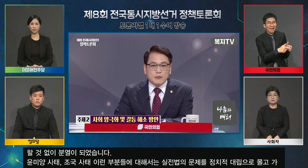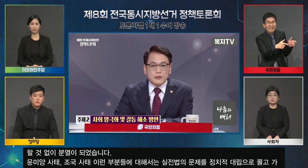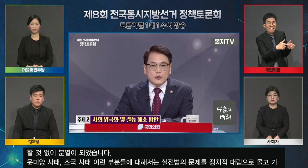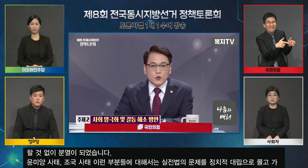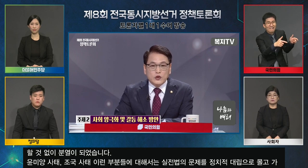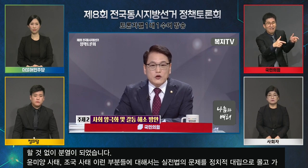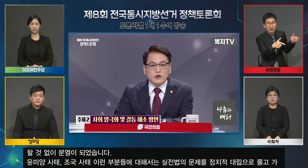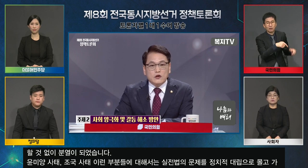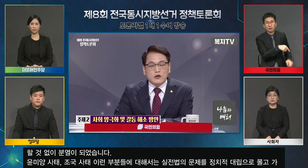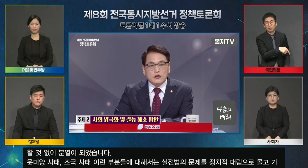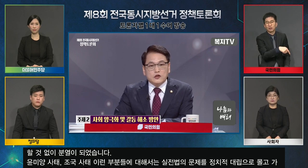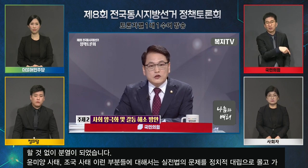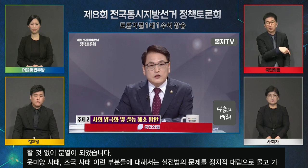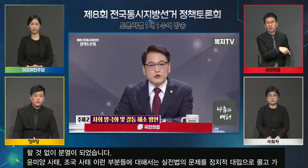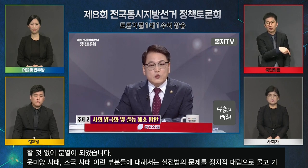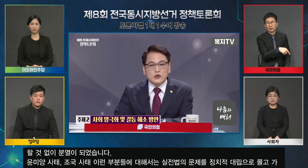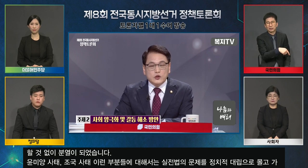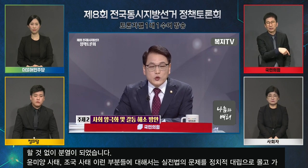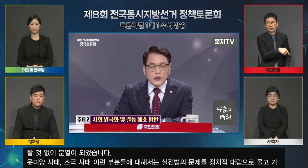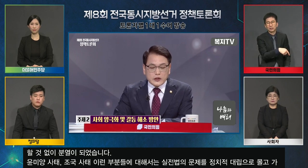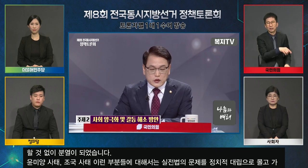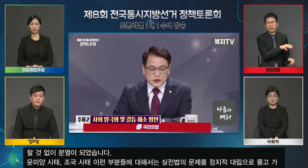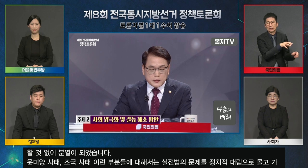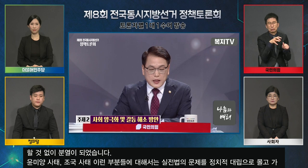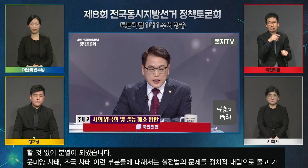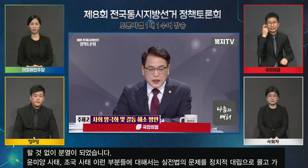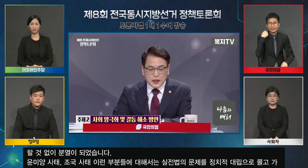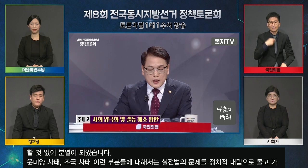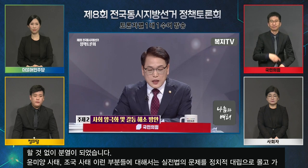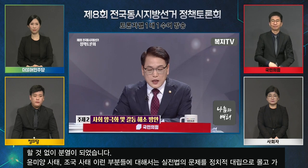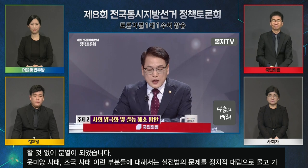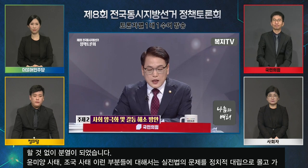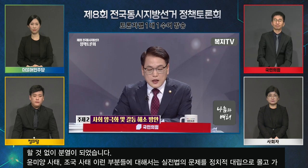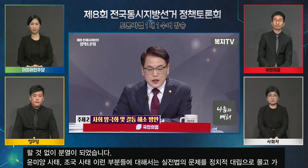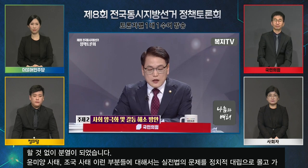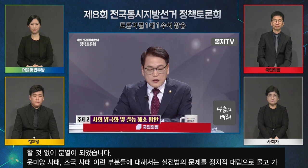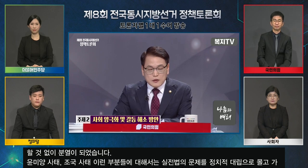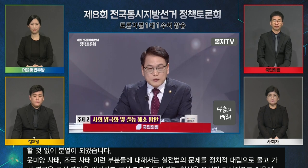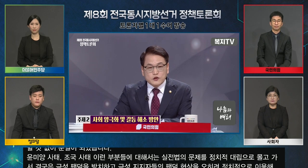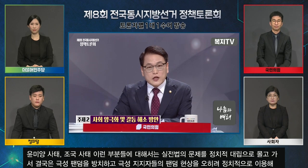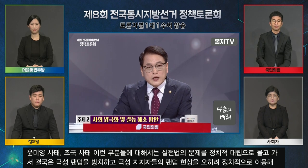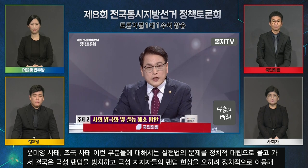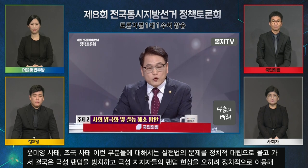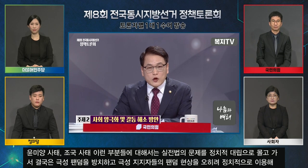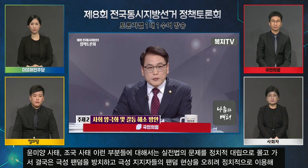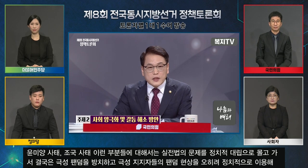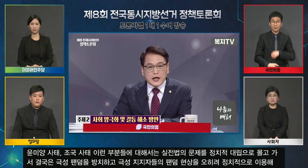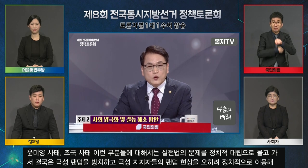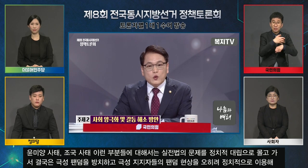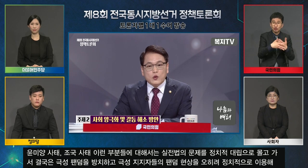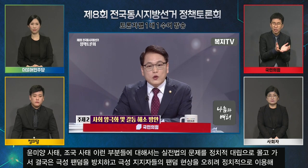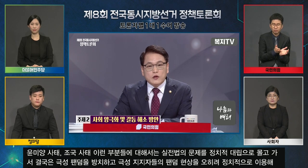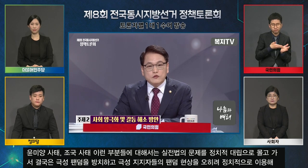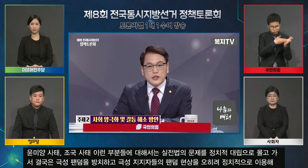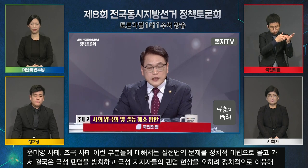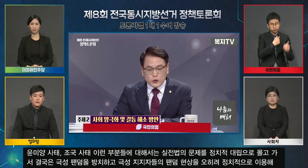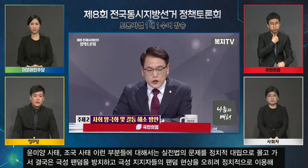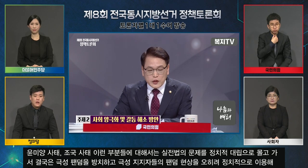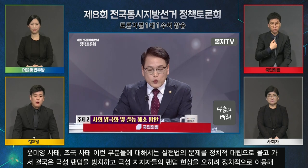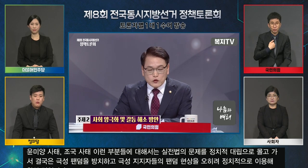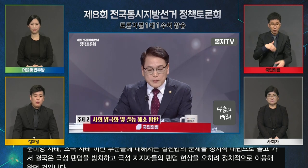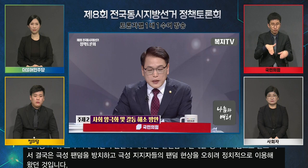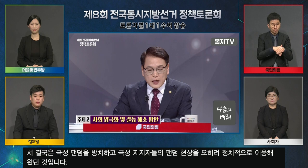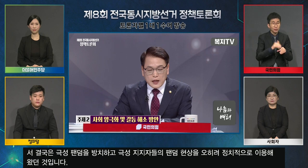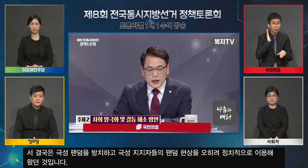오히려 정치적으로 이용해 왔던 것입니다. 민주당에게 요구합니다. 또 문재인